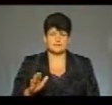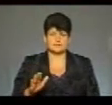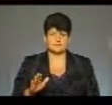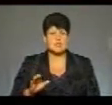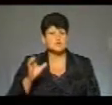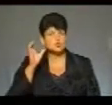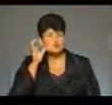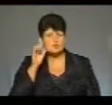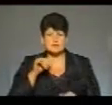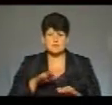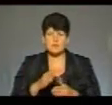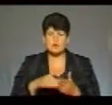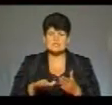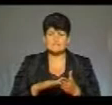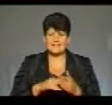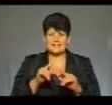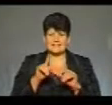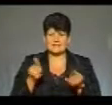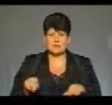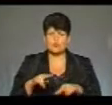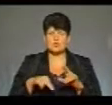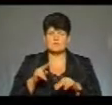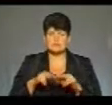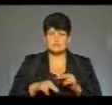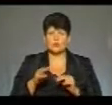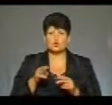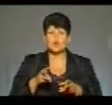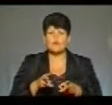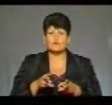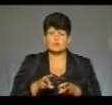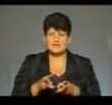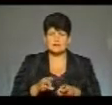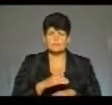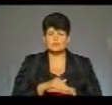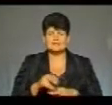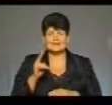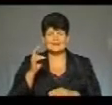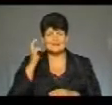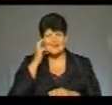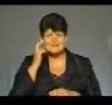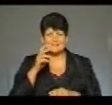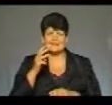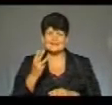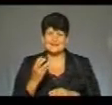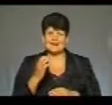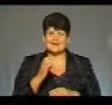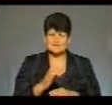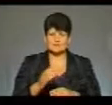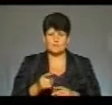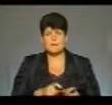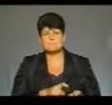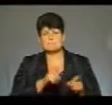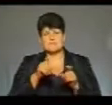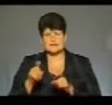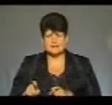Слухання справи про скасування декларації на будівництво торфяної котельні на вулиці Київська, 3С в Тернополі перенесли. Чергове засідання у